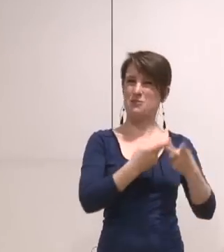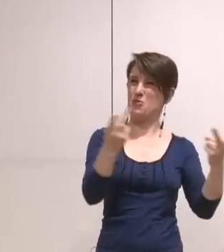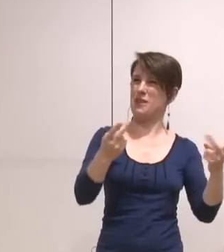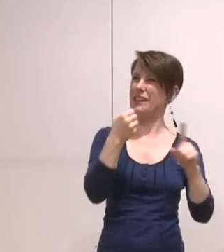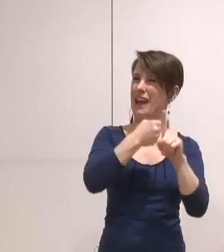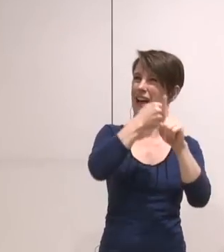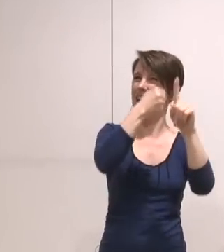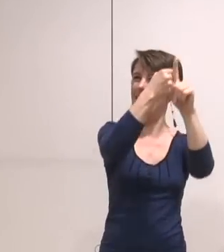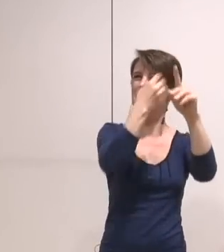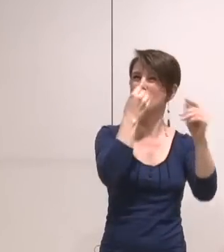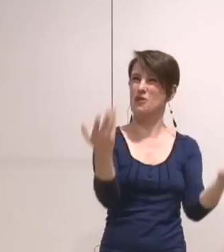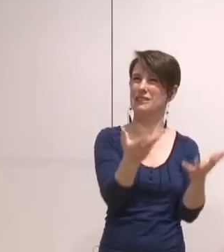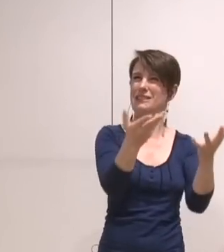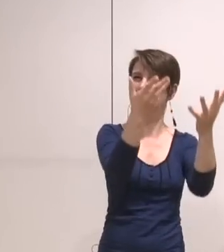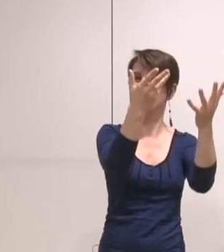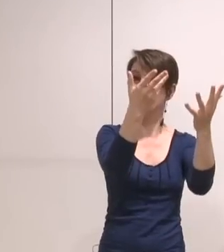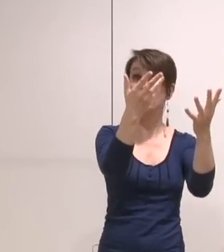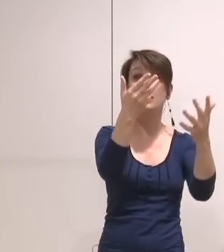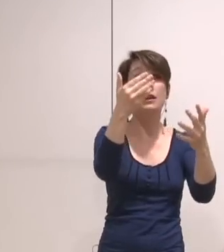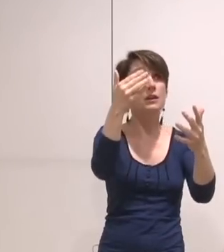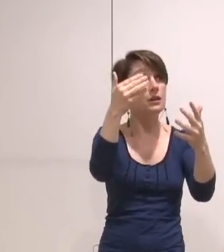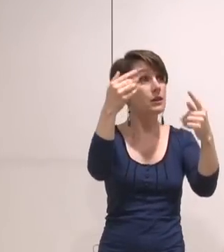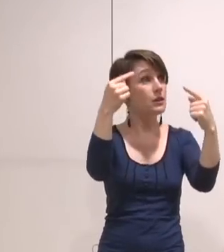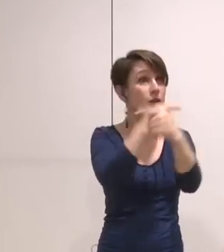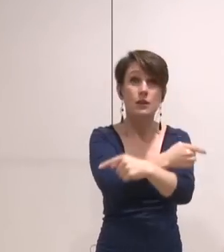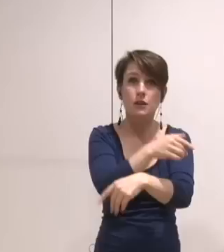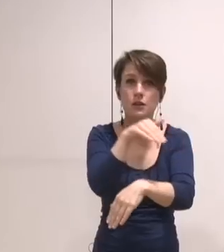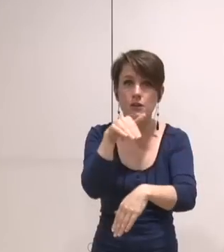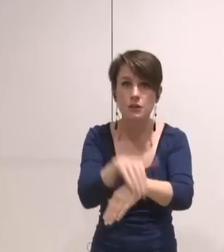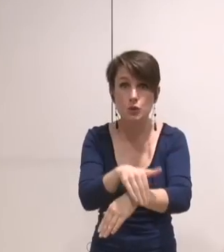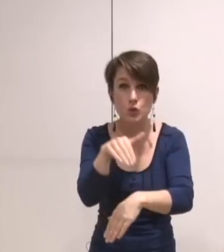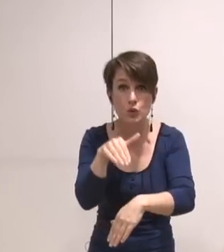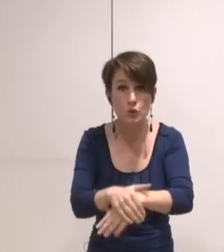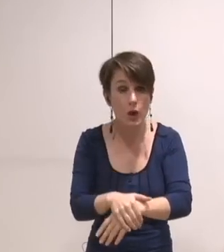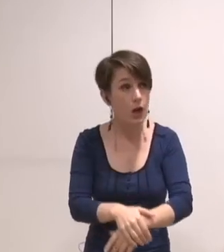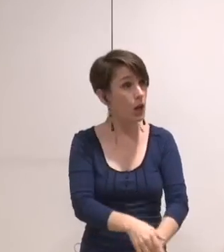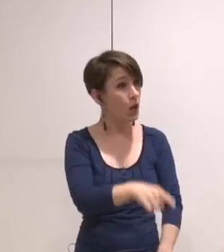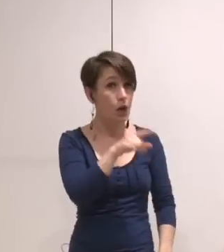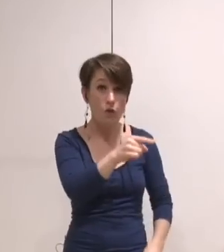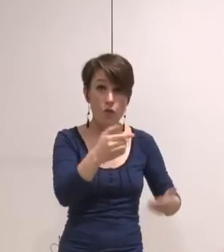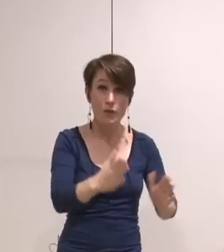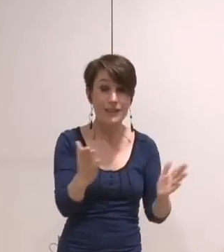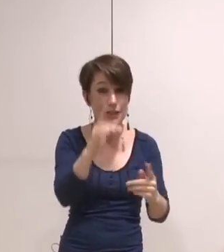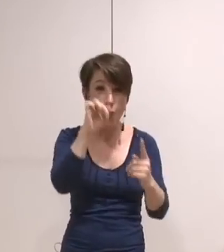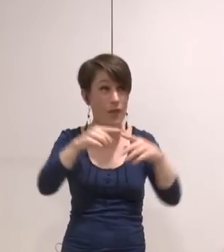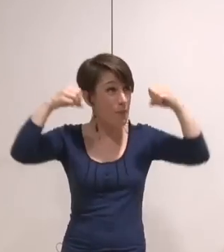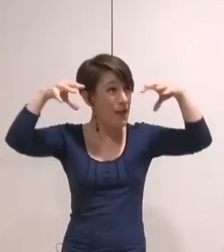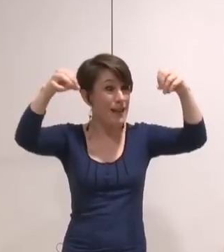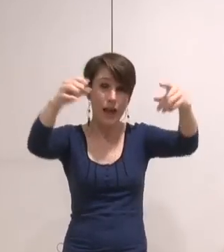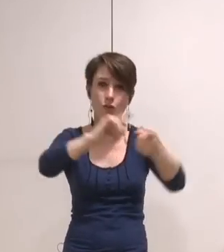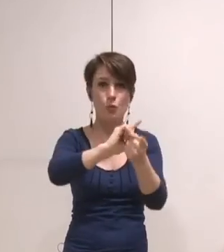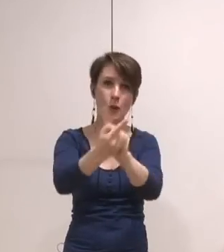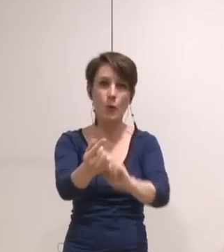soir vous voulez décider de la privatisation de l'exploitation de l'éclairage